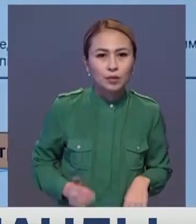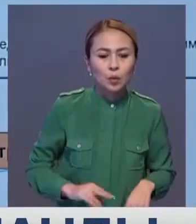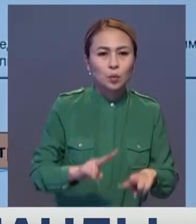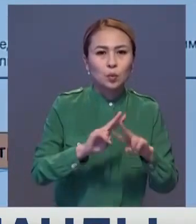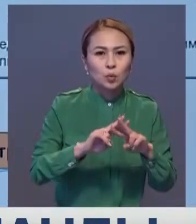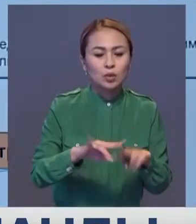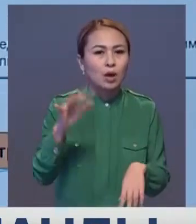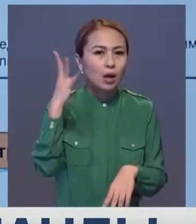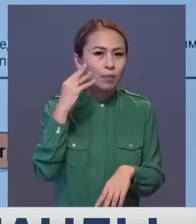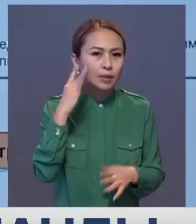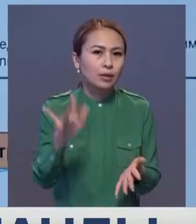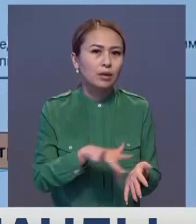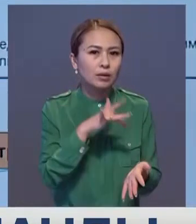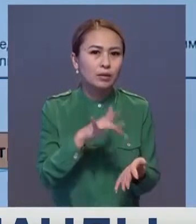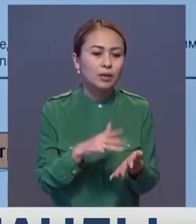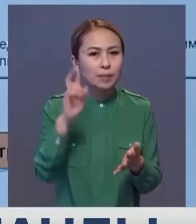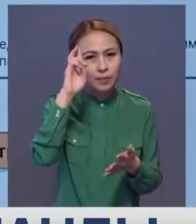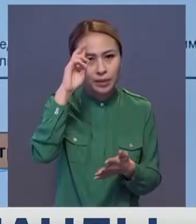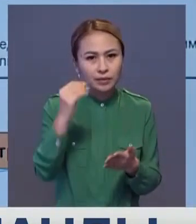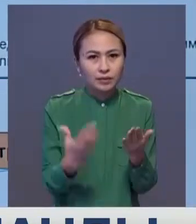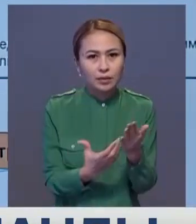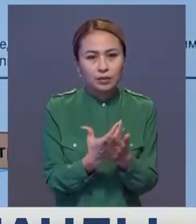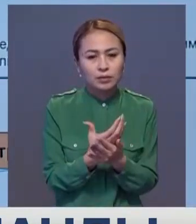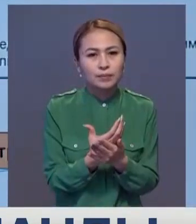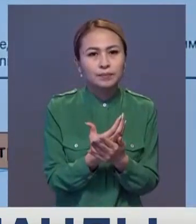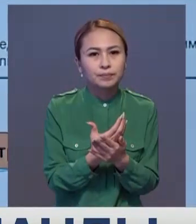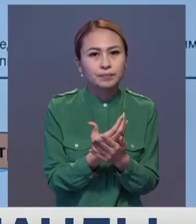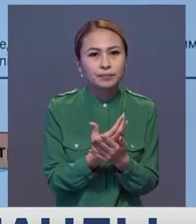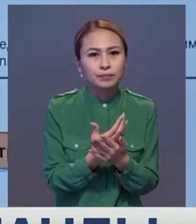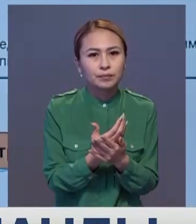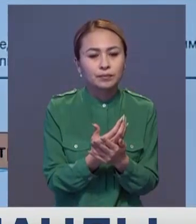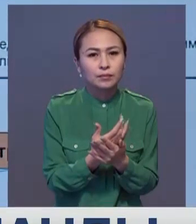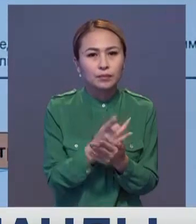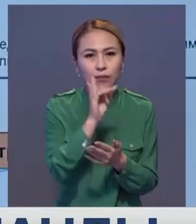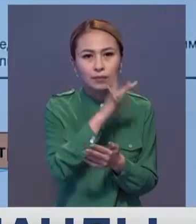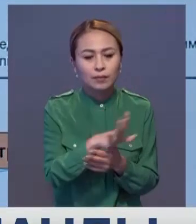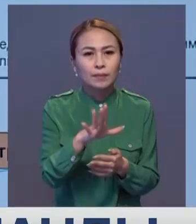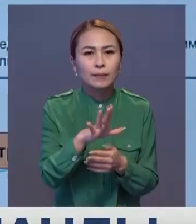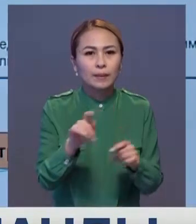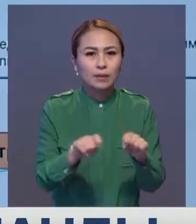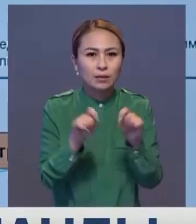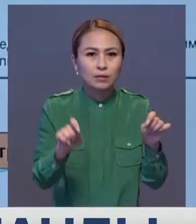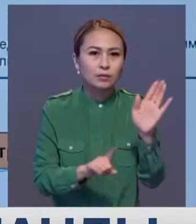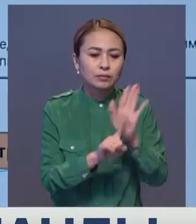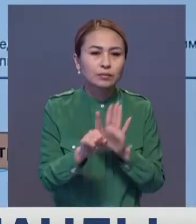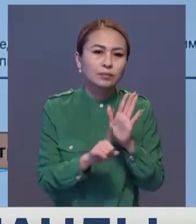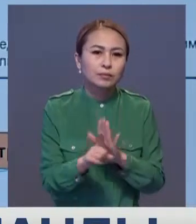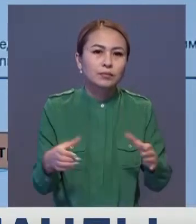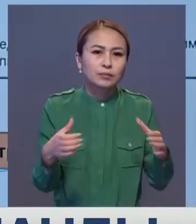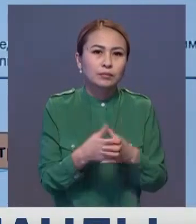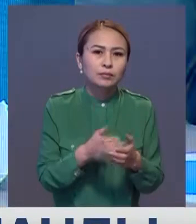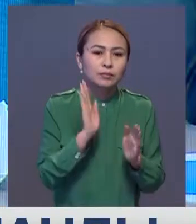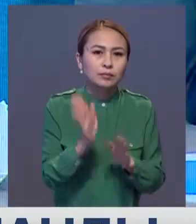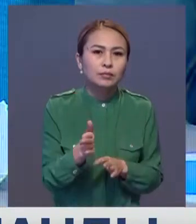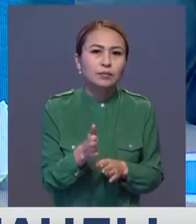Нұр-Сұлтан және Алматы қалаларында мемлекеттік қаржыландыру тартпай отырып пилоттық жобаны іске қосу